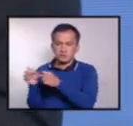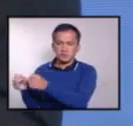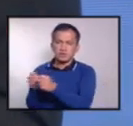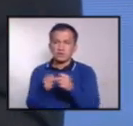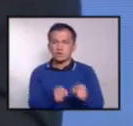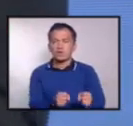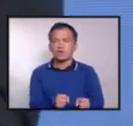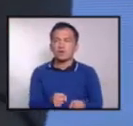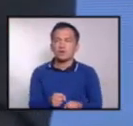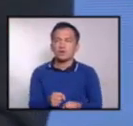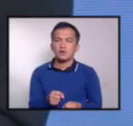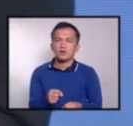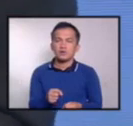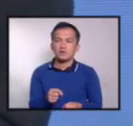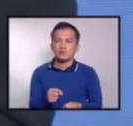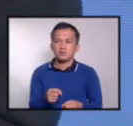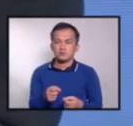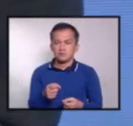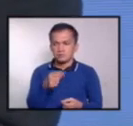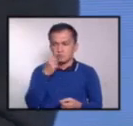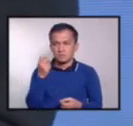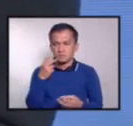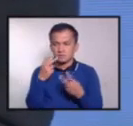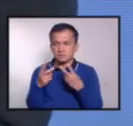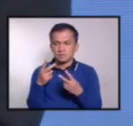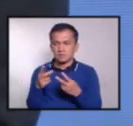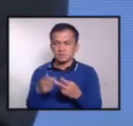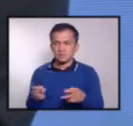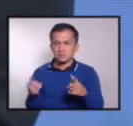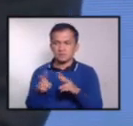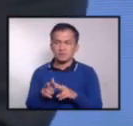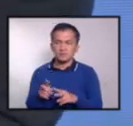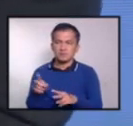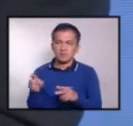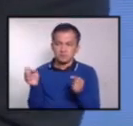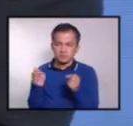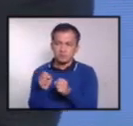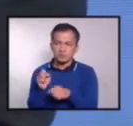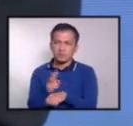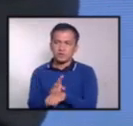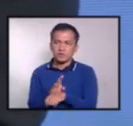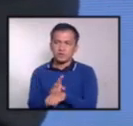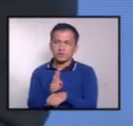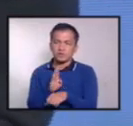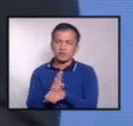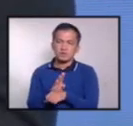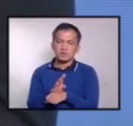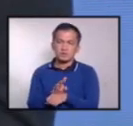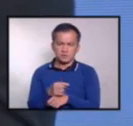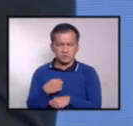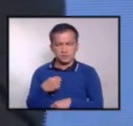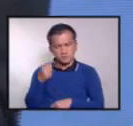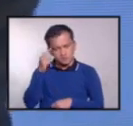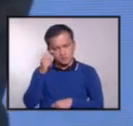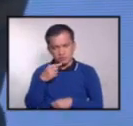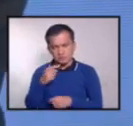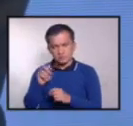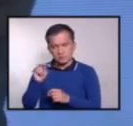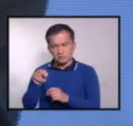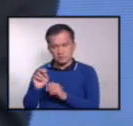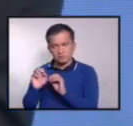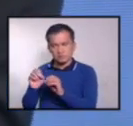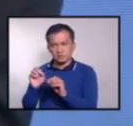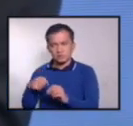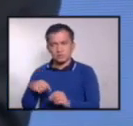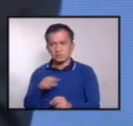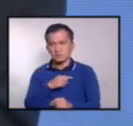Kasi meron silang nakikita na value dun sa small business na ganun. Kailangan turuan yung ating